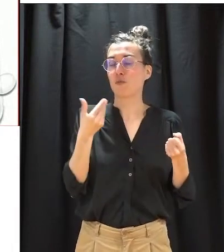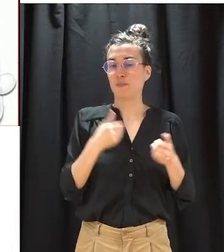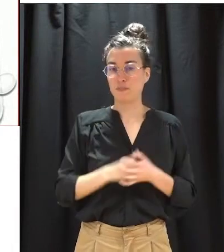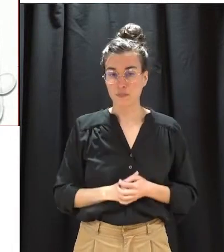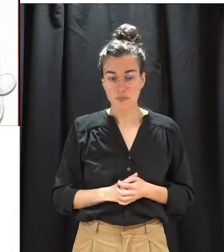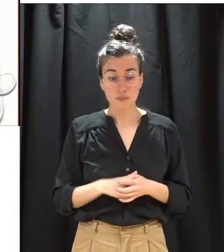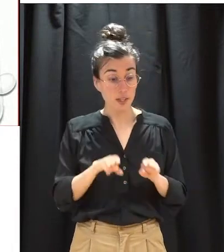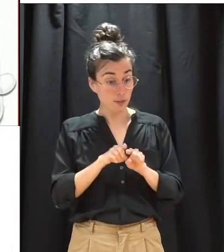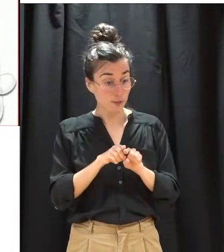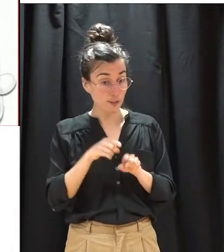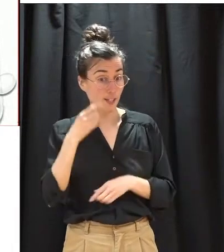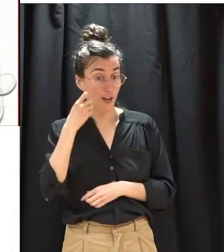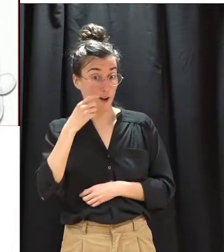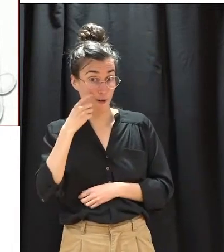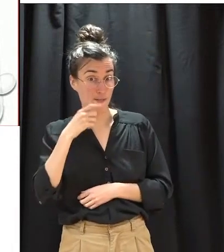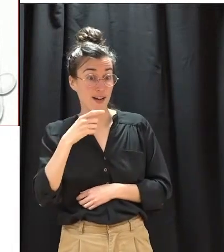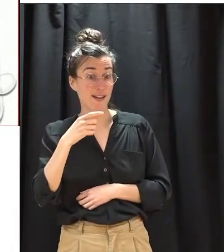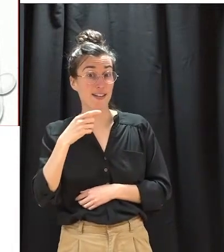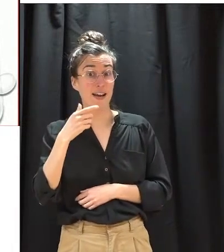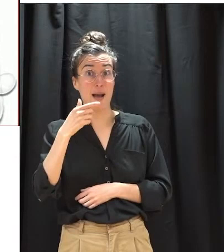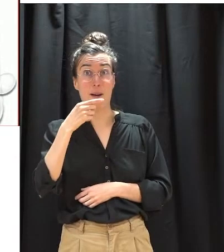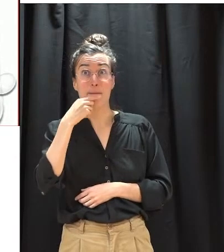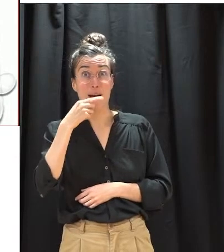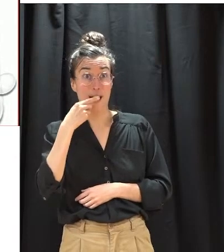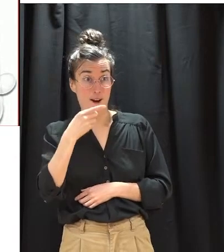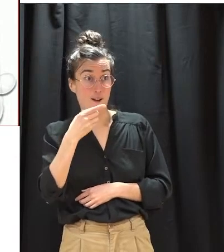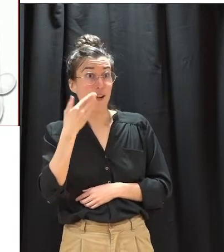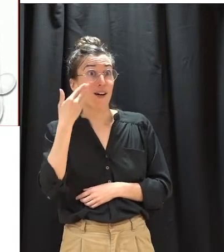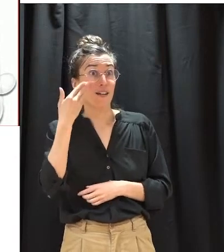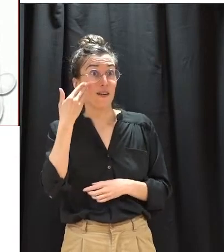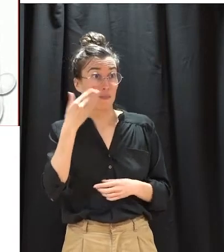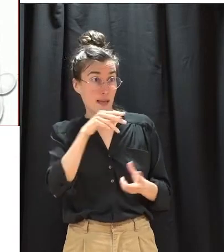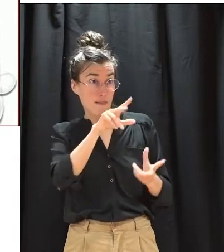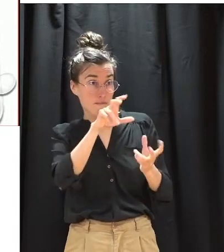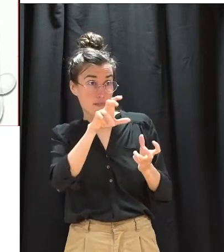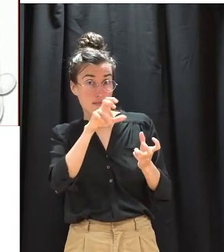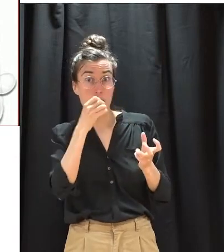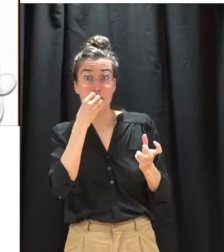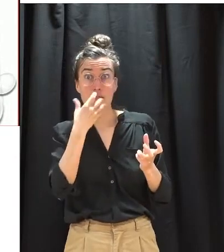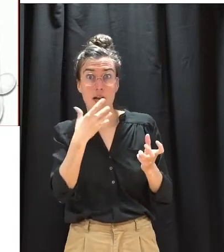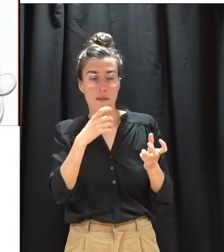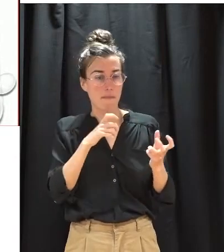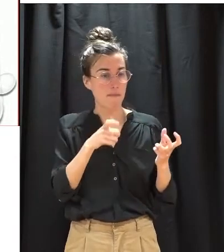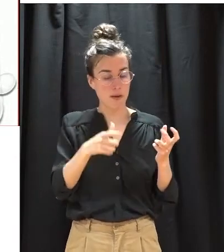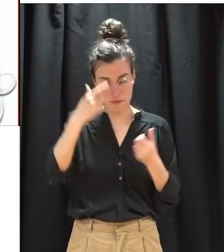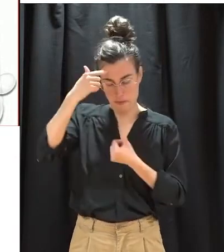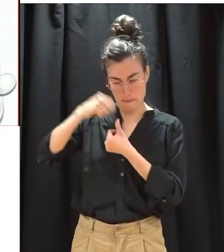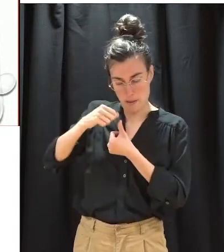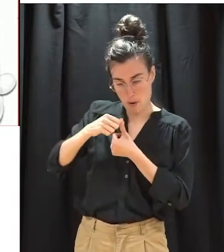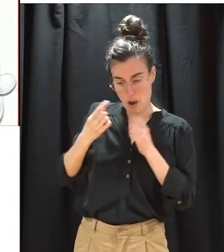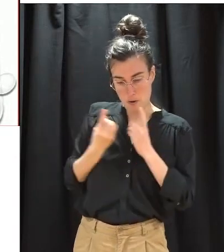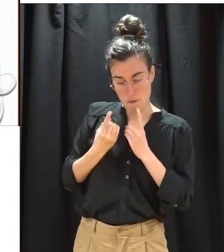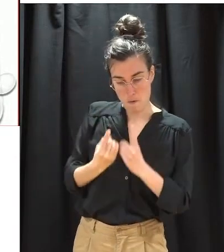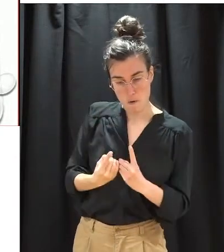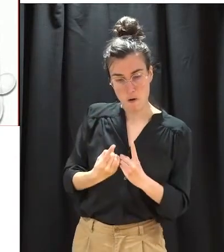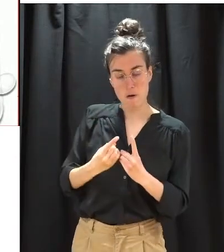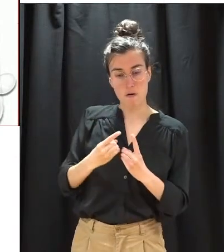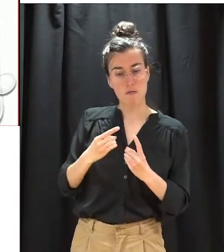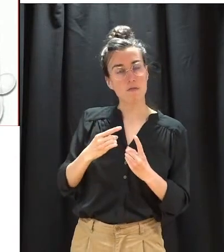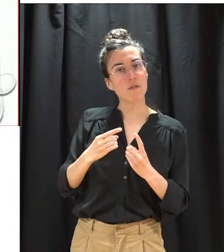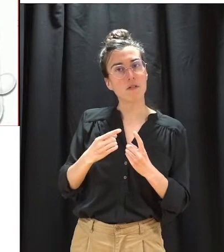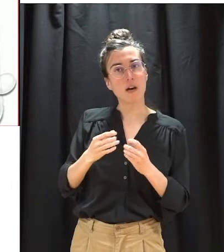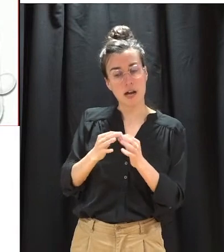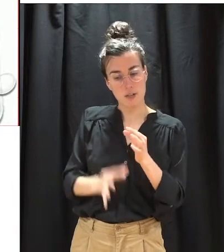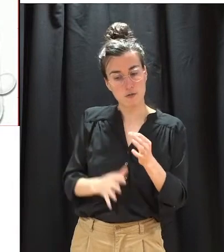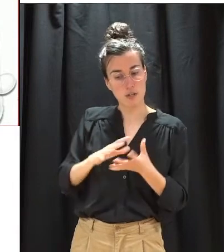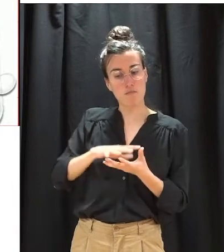perception de la parole est important. Meilleure est cette perception de la parole, meilleur aussi, on aura des meilleurs résultats en capacité de la